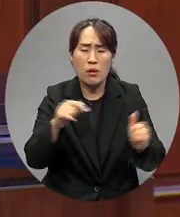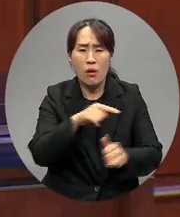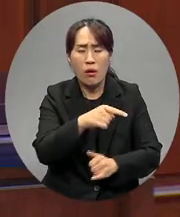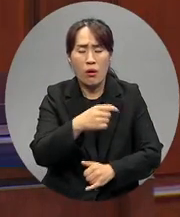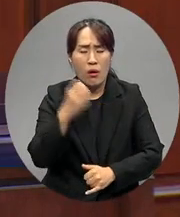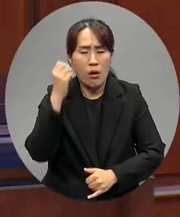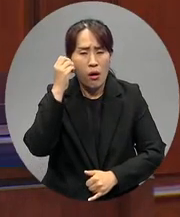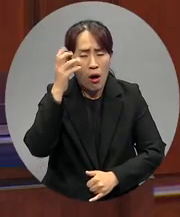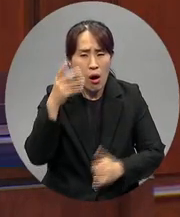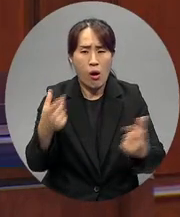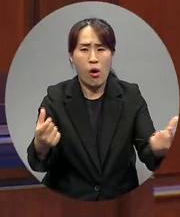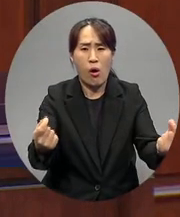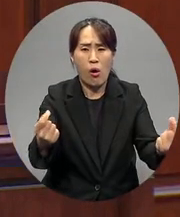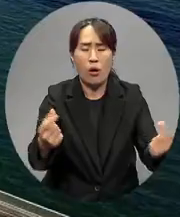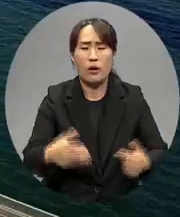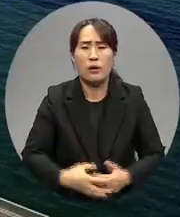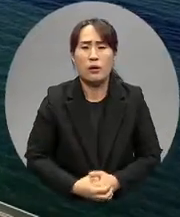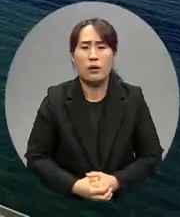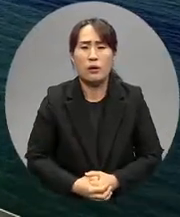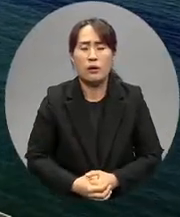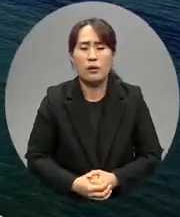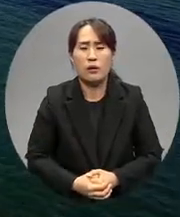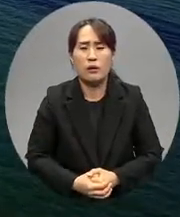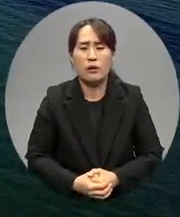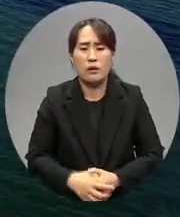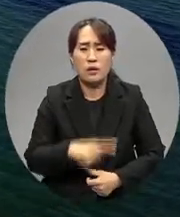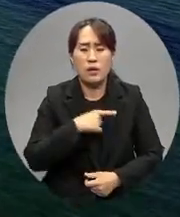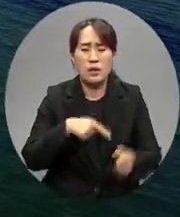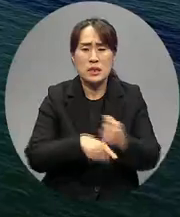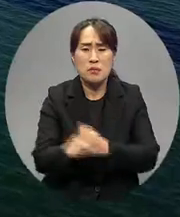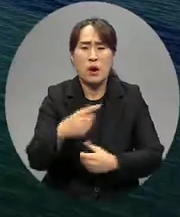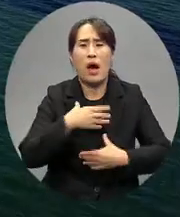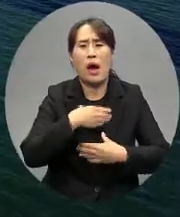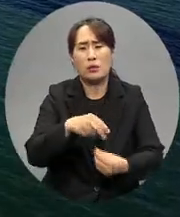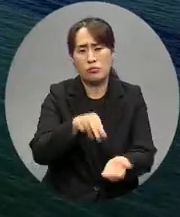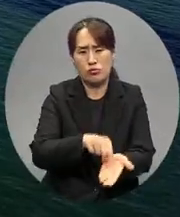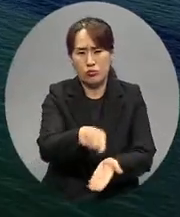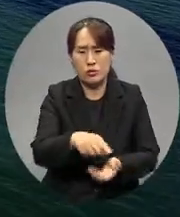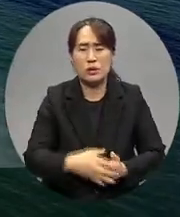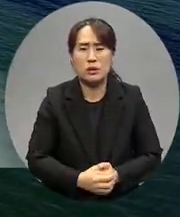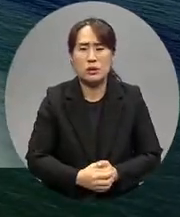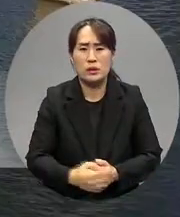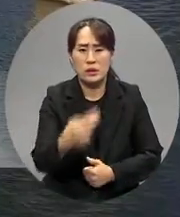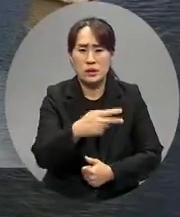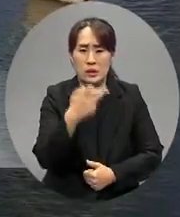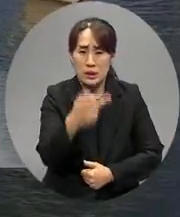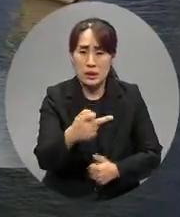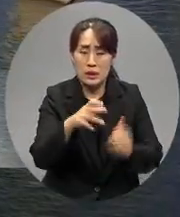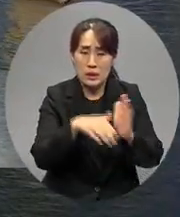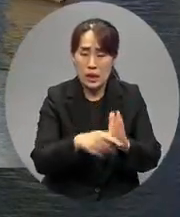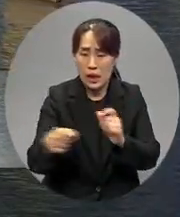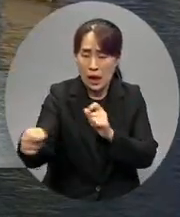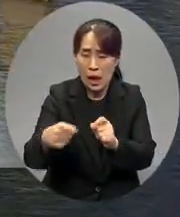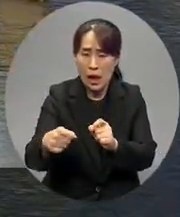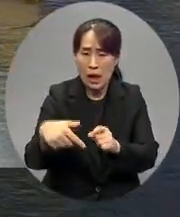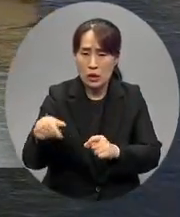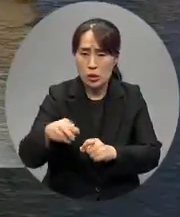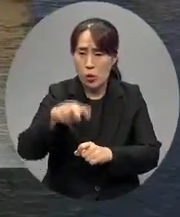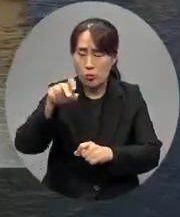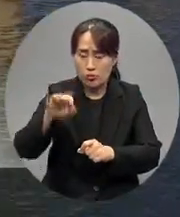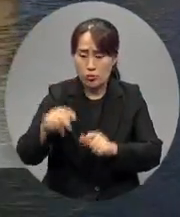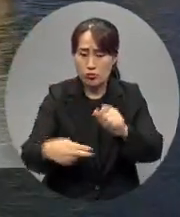멘붕에 빠뜨려 버렸습니다. 가장 큰 이유는 안전입니다. 지난 2012년 인근에